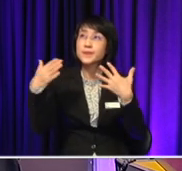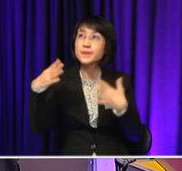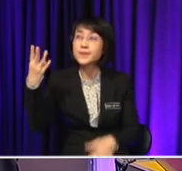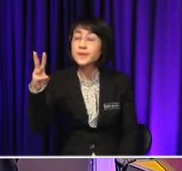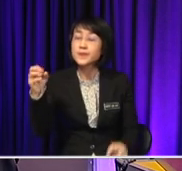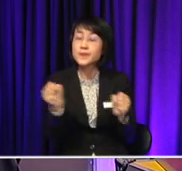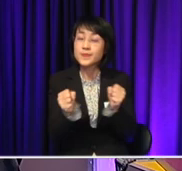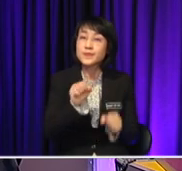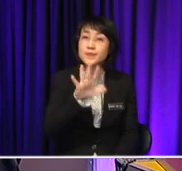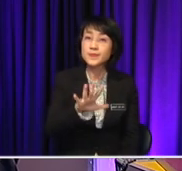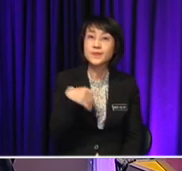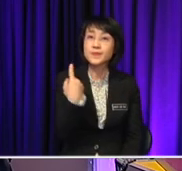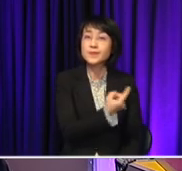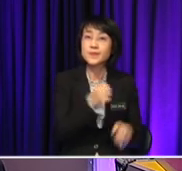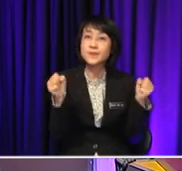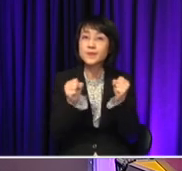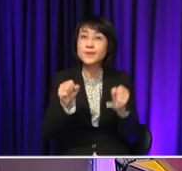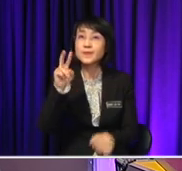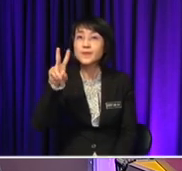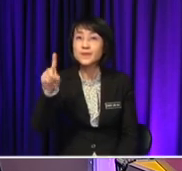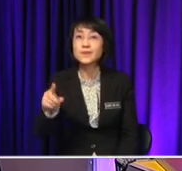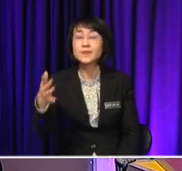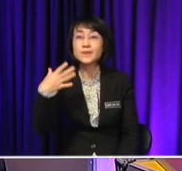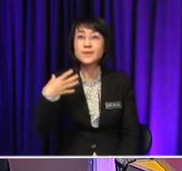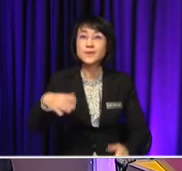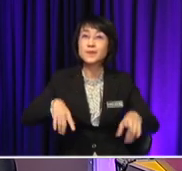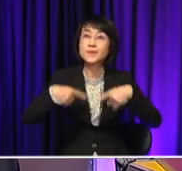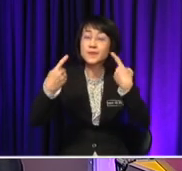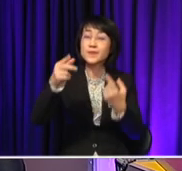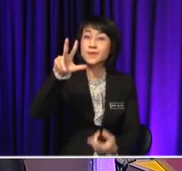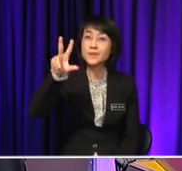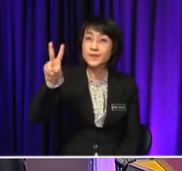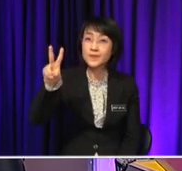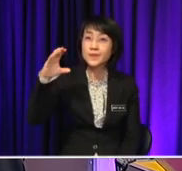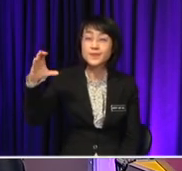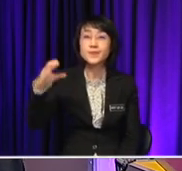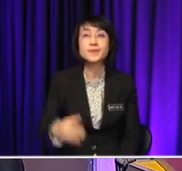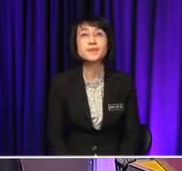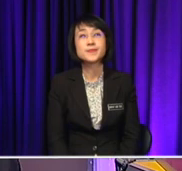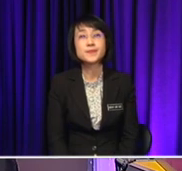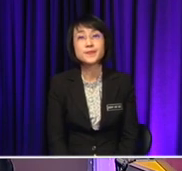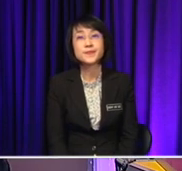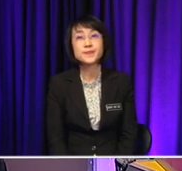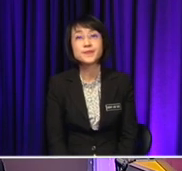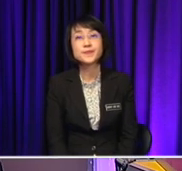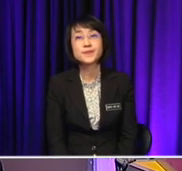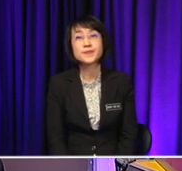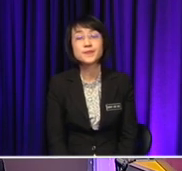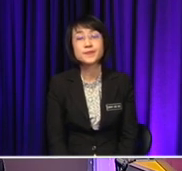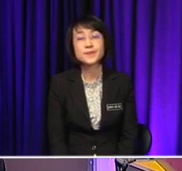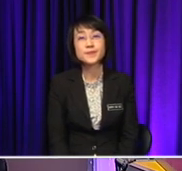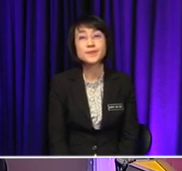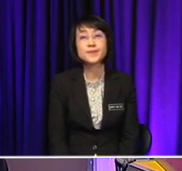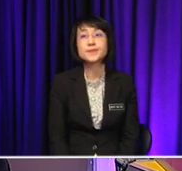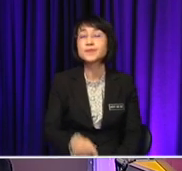sejuk 21 panas boleh pergi 32 Oke keadaan dan perbedaan ini turun